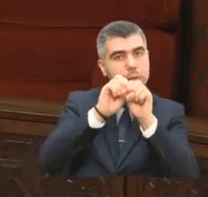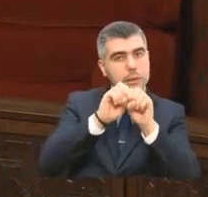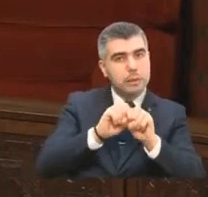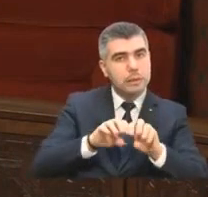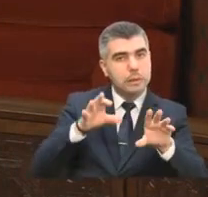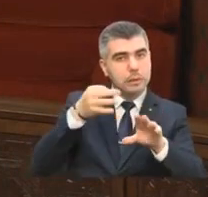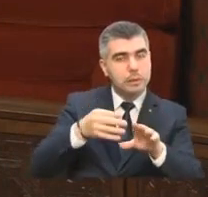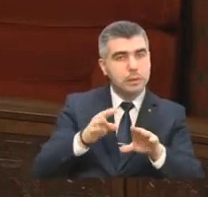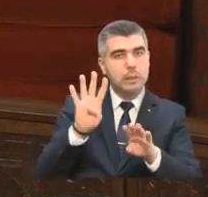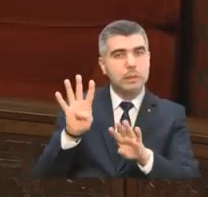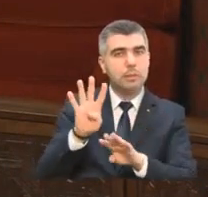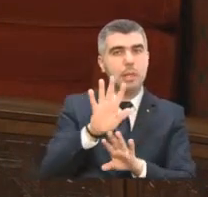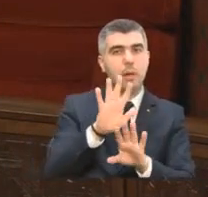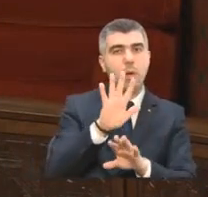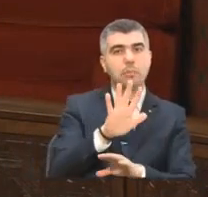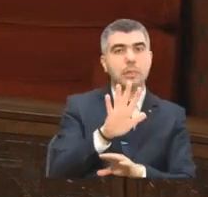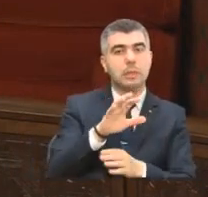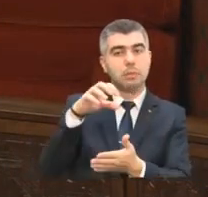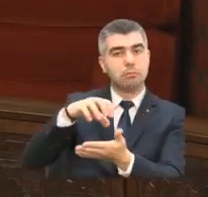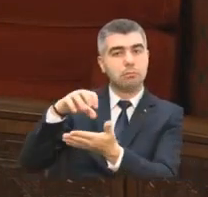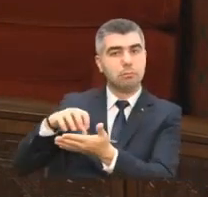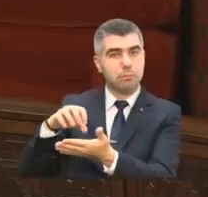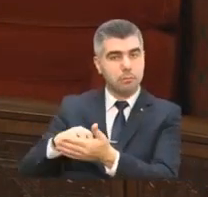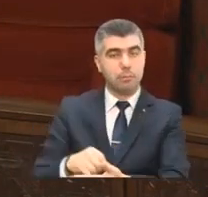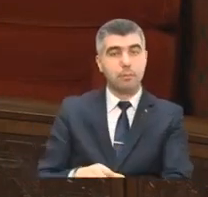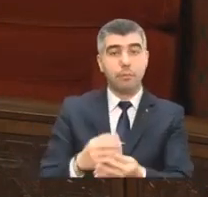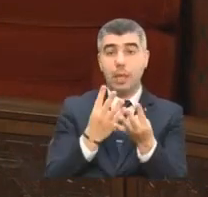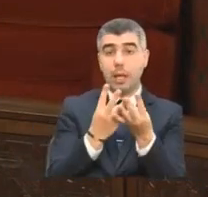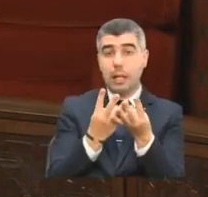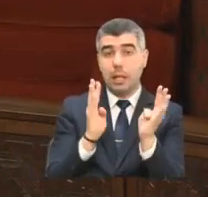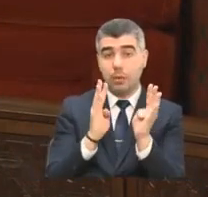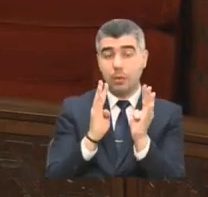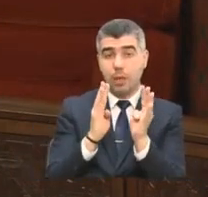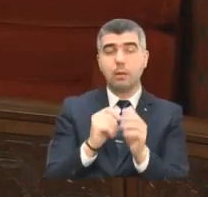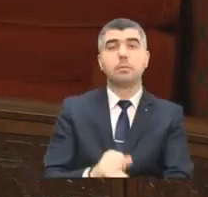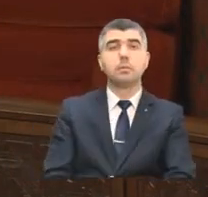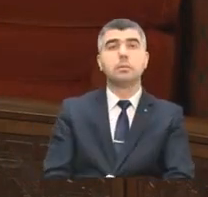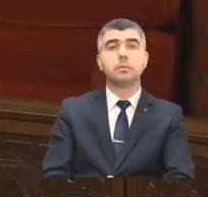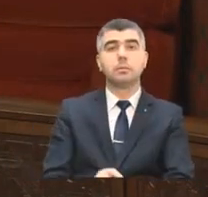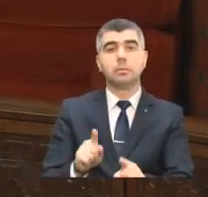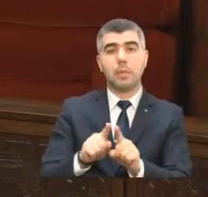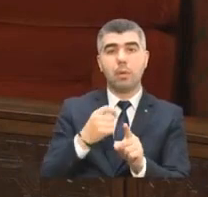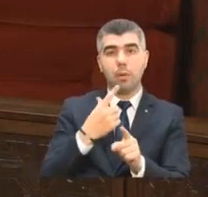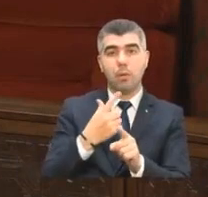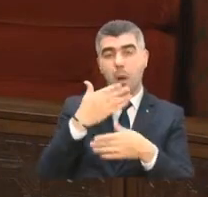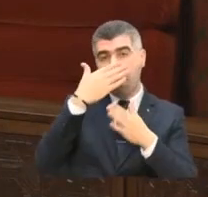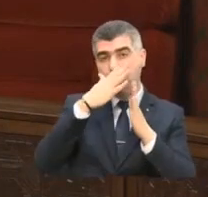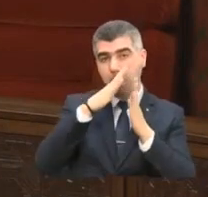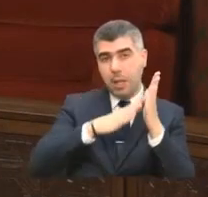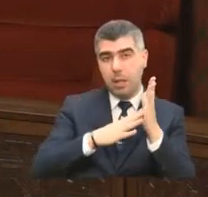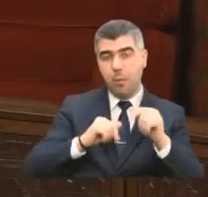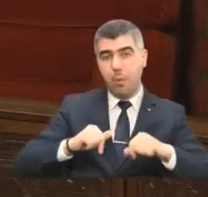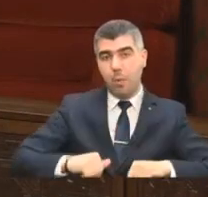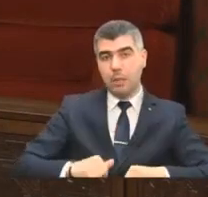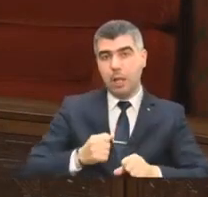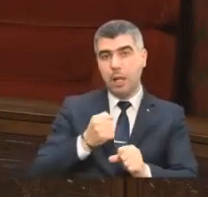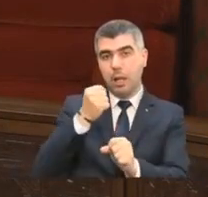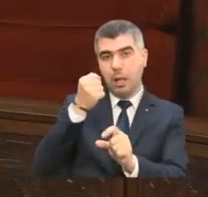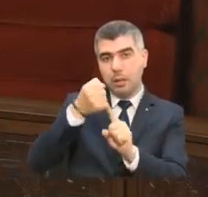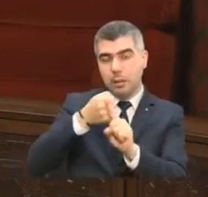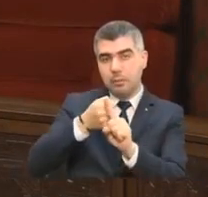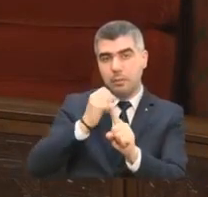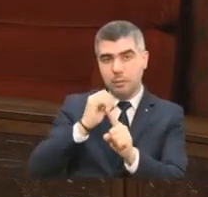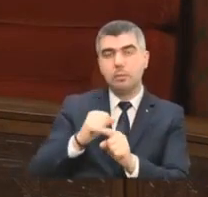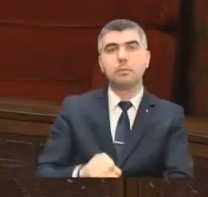على مستوى 58 إقليم. هذه اللجنة وتقوم أيضا اللجنة الوطنية للنقل بالوزارة بإعطاء